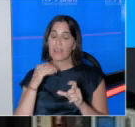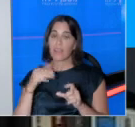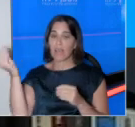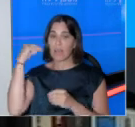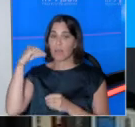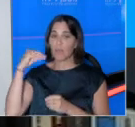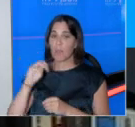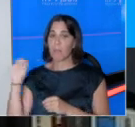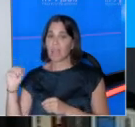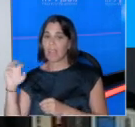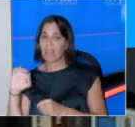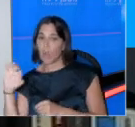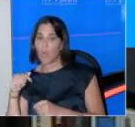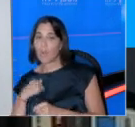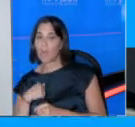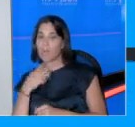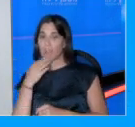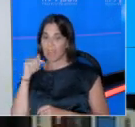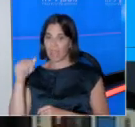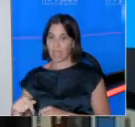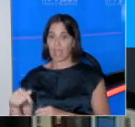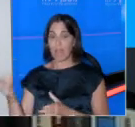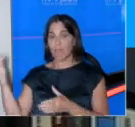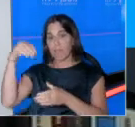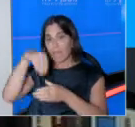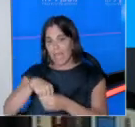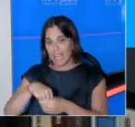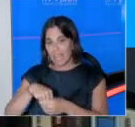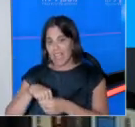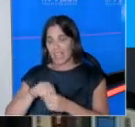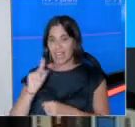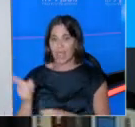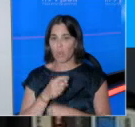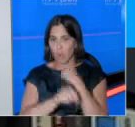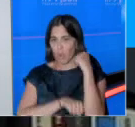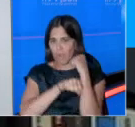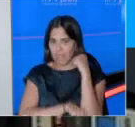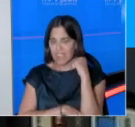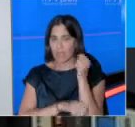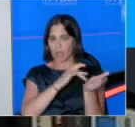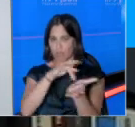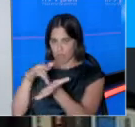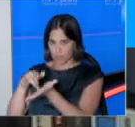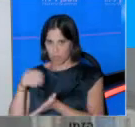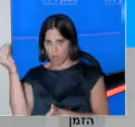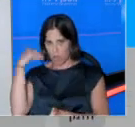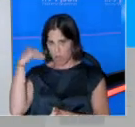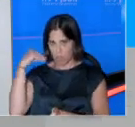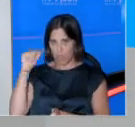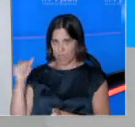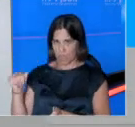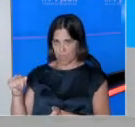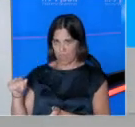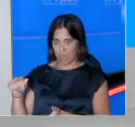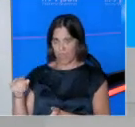ואיסלאם בישראל. זו אגודה שמכנסת לתוכה את כל האוניברסיטאות, מכללות שבהן לומדים לימודי